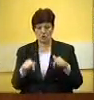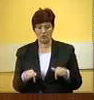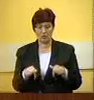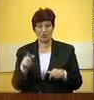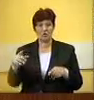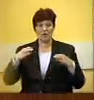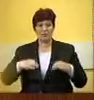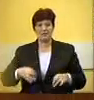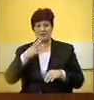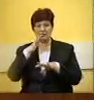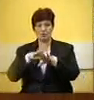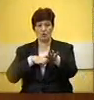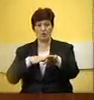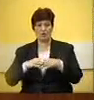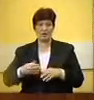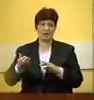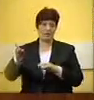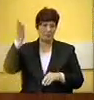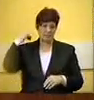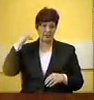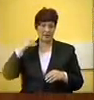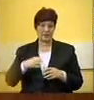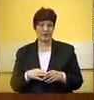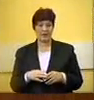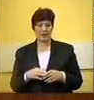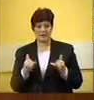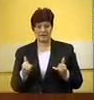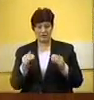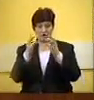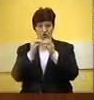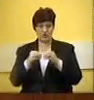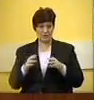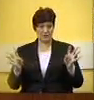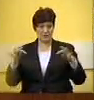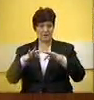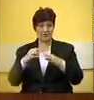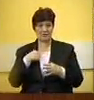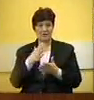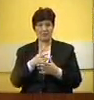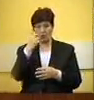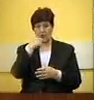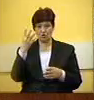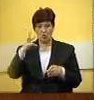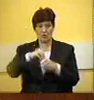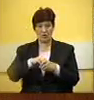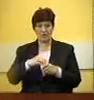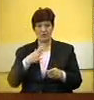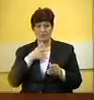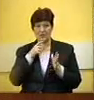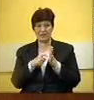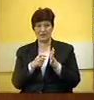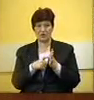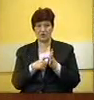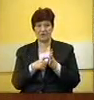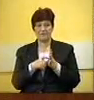odavde, upravo je predsednik Skupštine pre sadašnjeg saziva, znam jer sam bio lično uključen, na moju